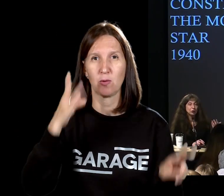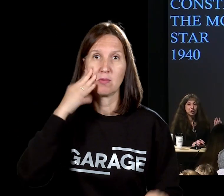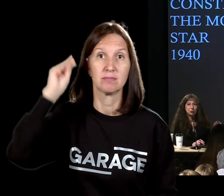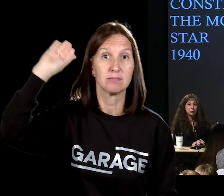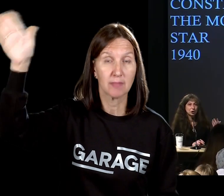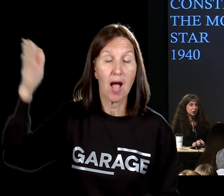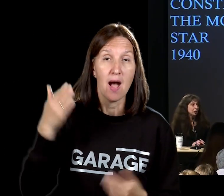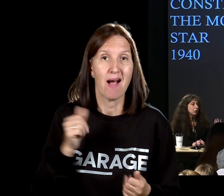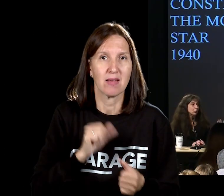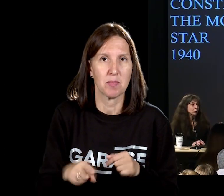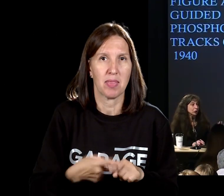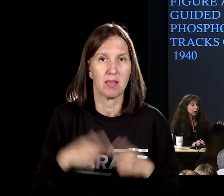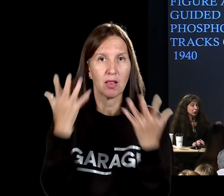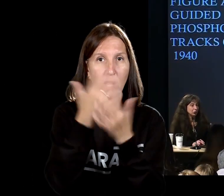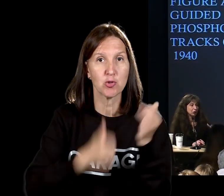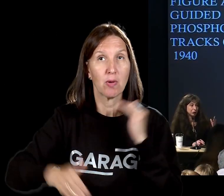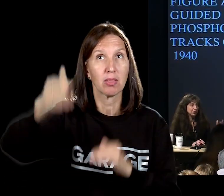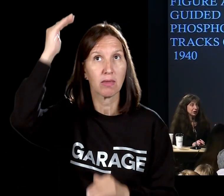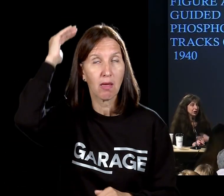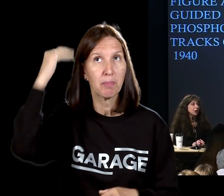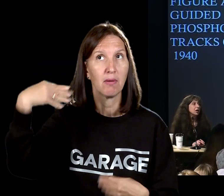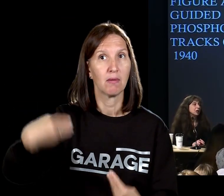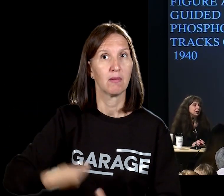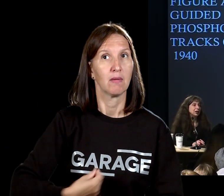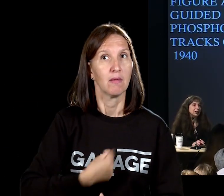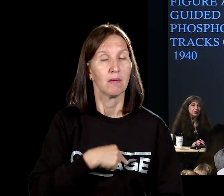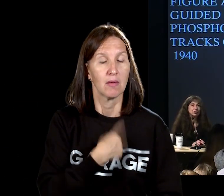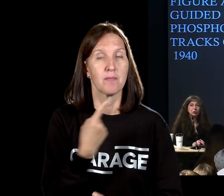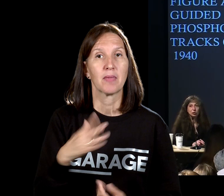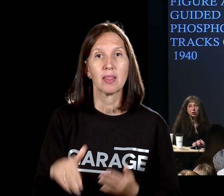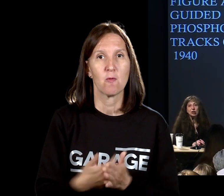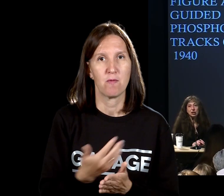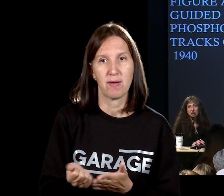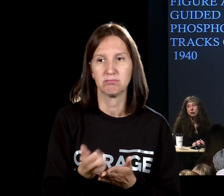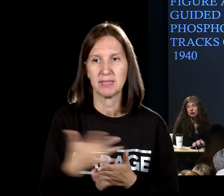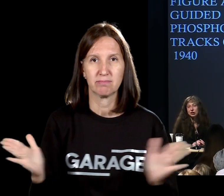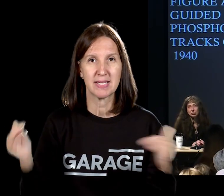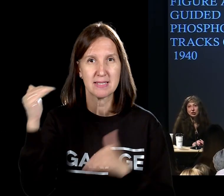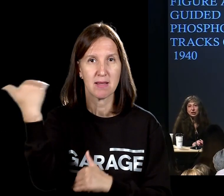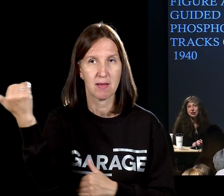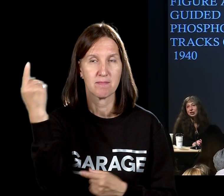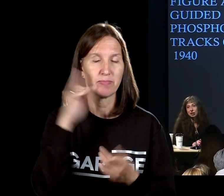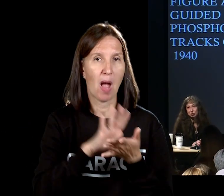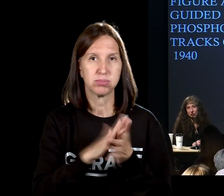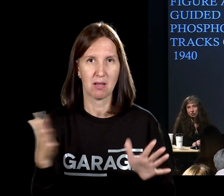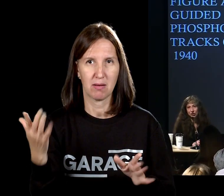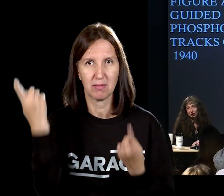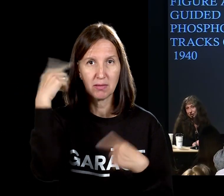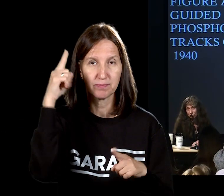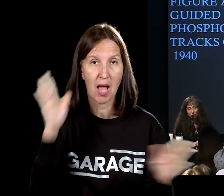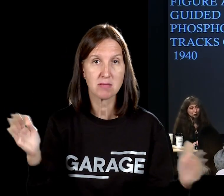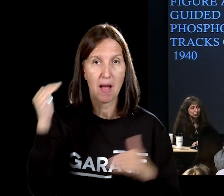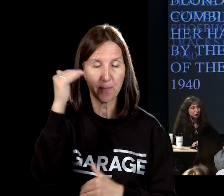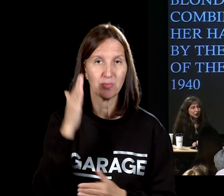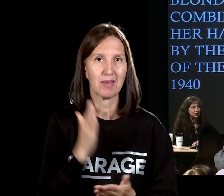бы ночное небо порождает новую серию абстракций, где есть и вот это самое синее небо